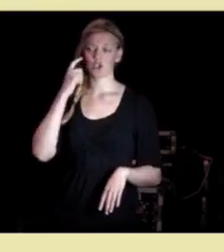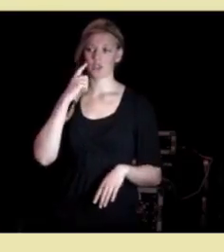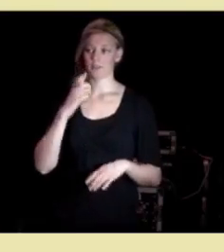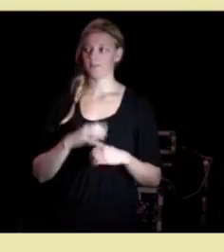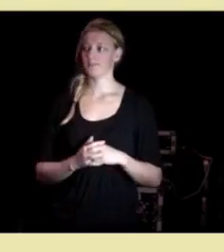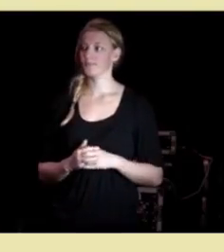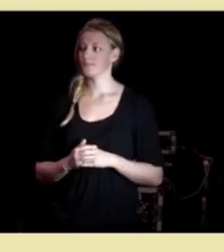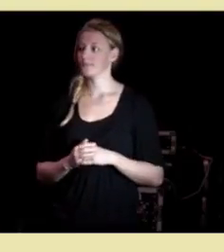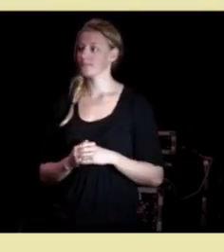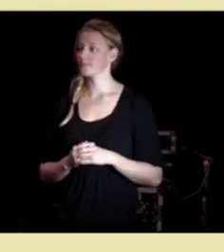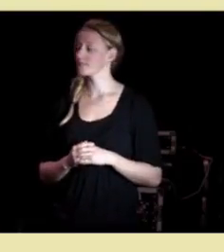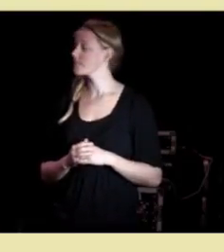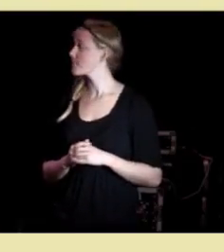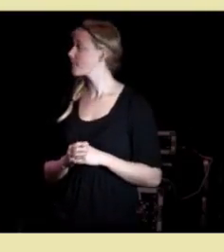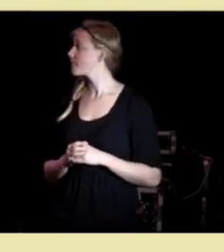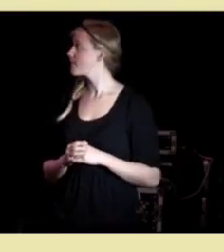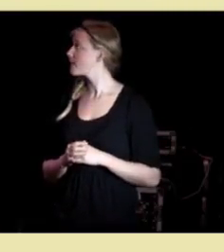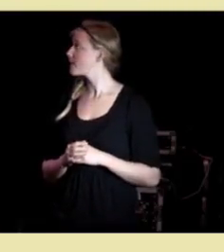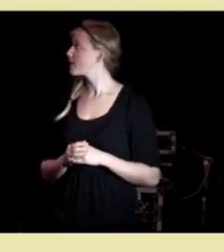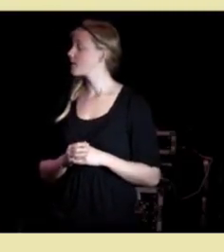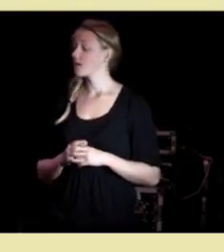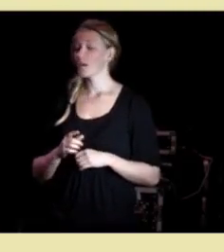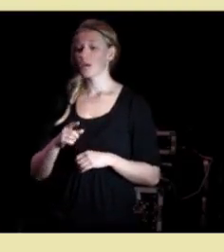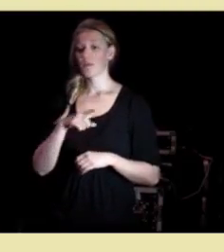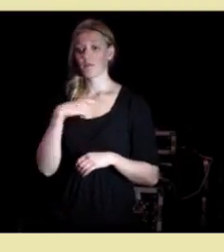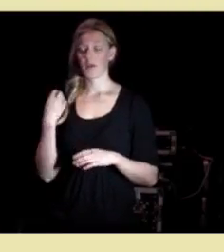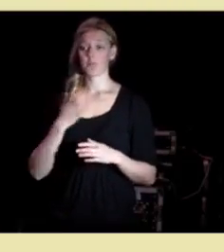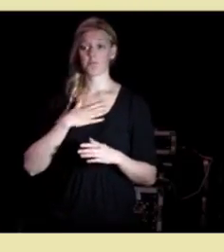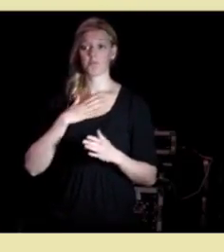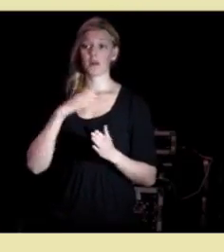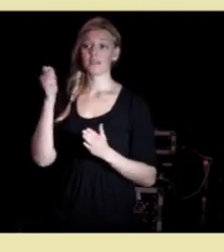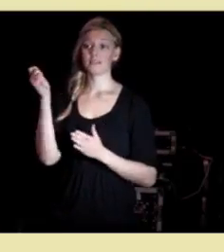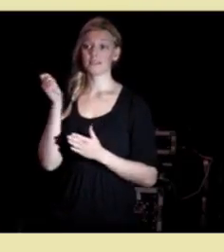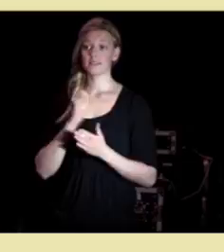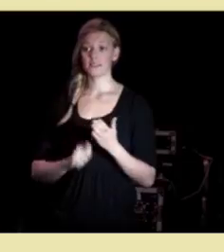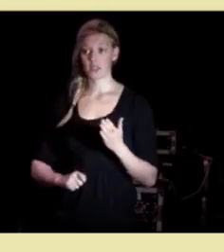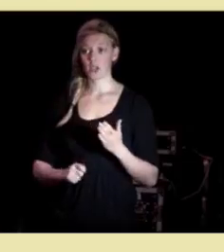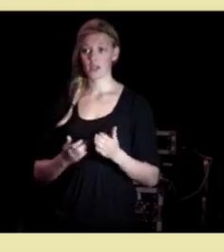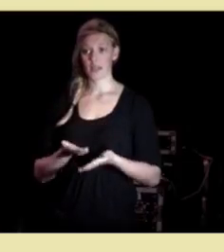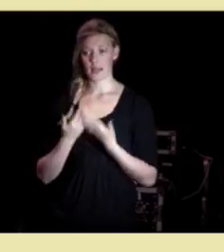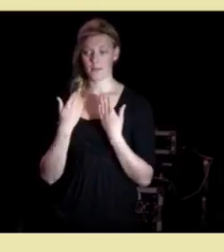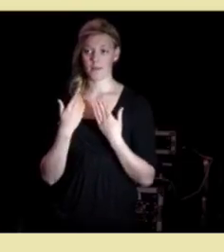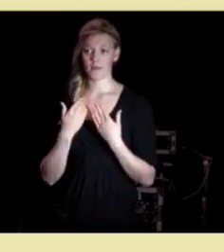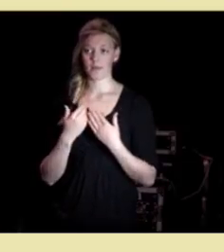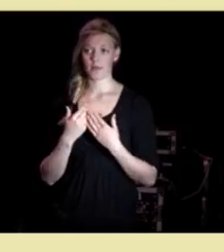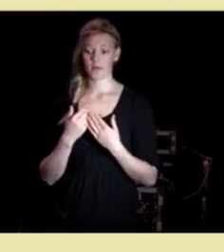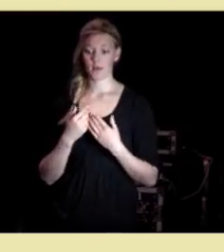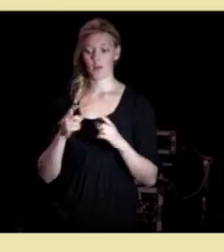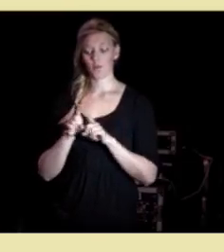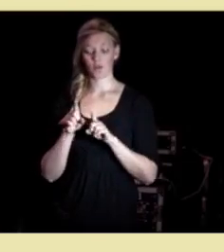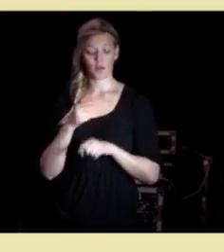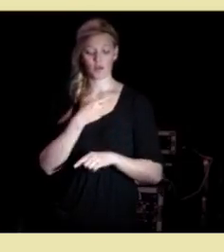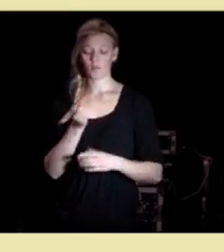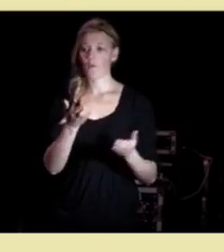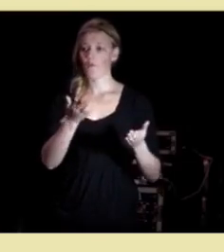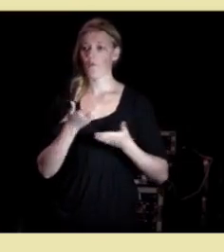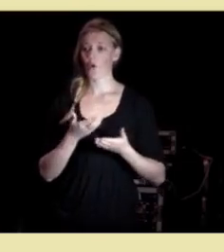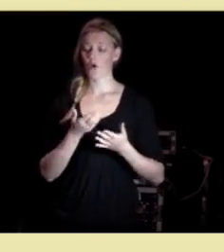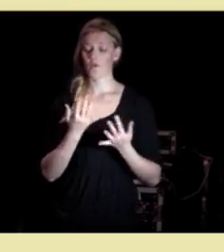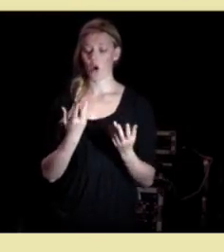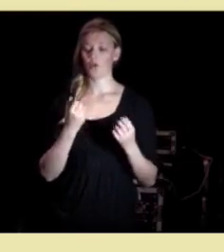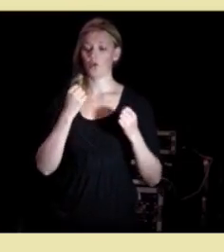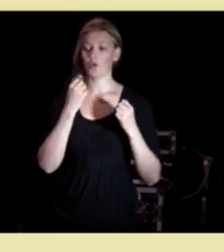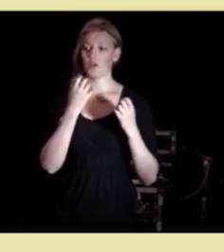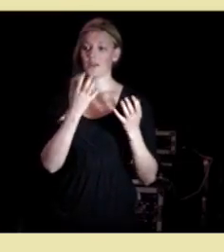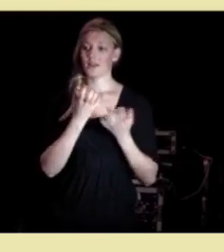Det som er om å gjøre er å designe hjelpen, slik at du får det du trenger, når du trenger, der